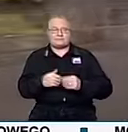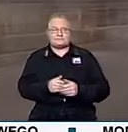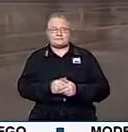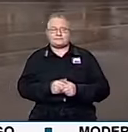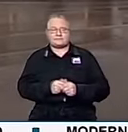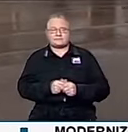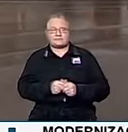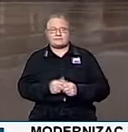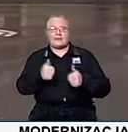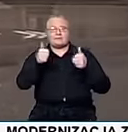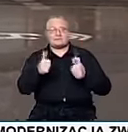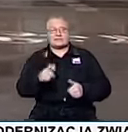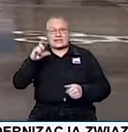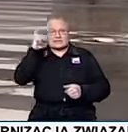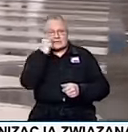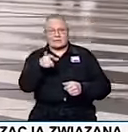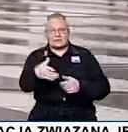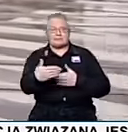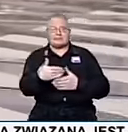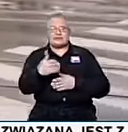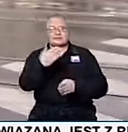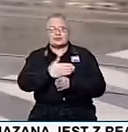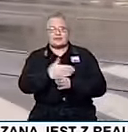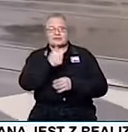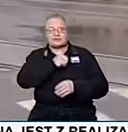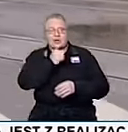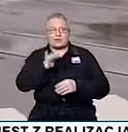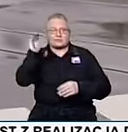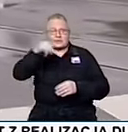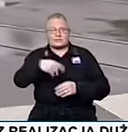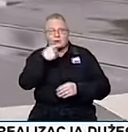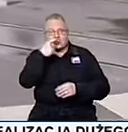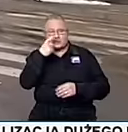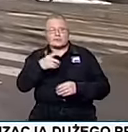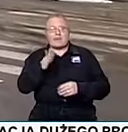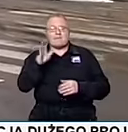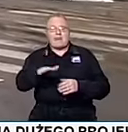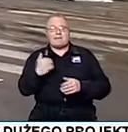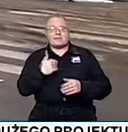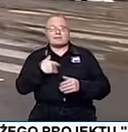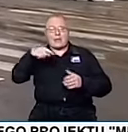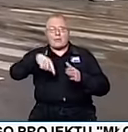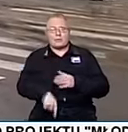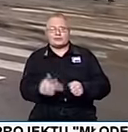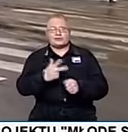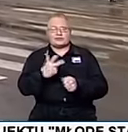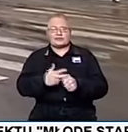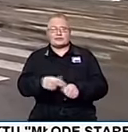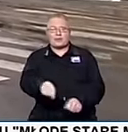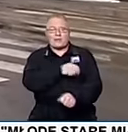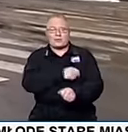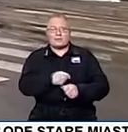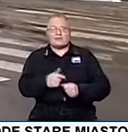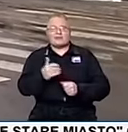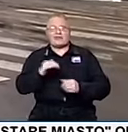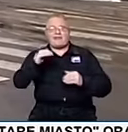mieście. Przystanek Centrum, czyli ten przy skrzyżowaniu Zielonej z Zachodnią Kościuszki, ma znajdować się na głębokości 30 metrów pod ziemią,